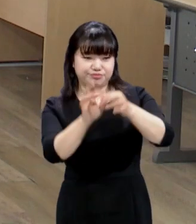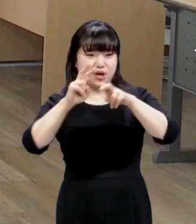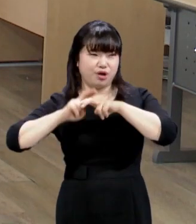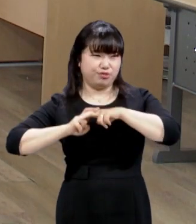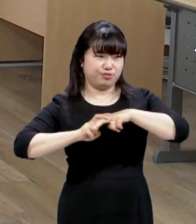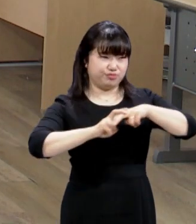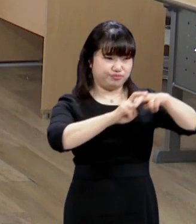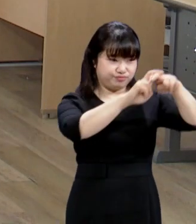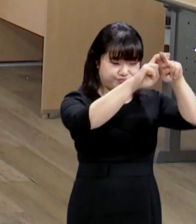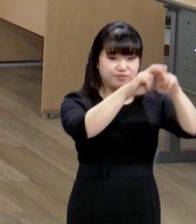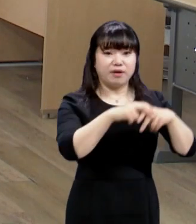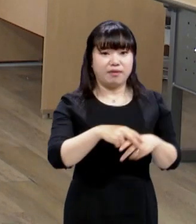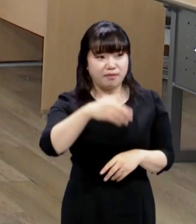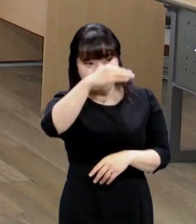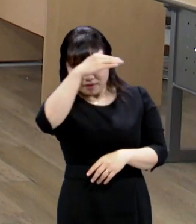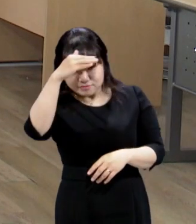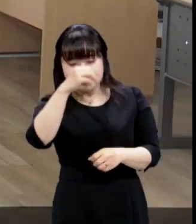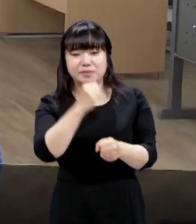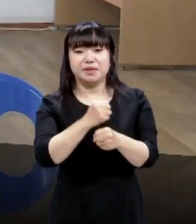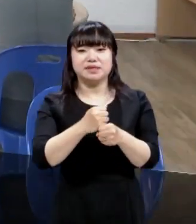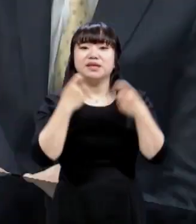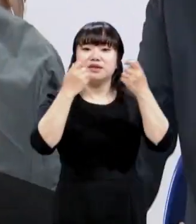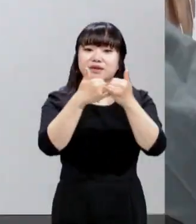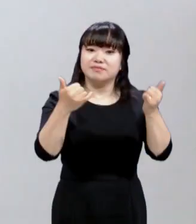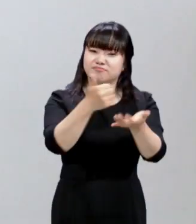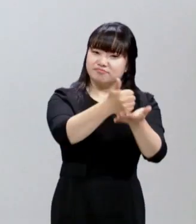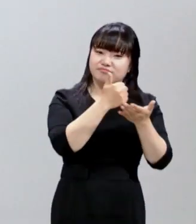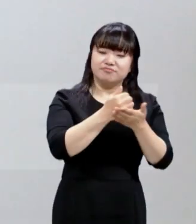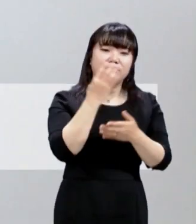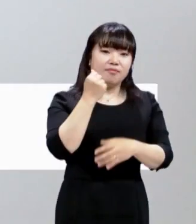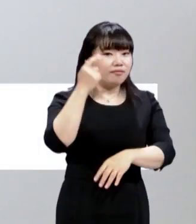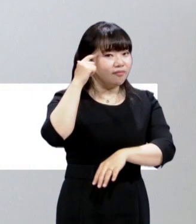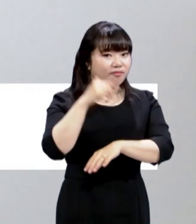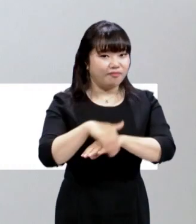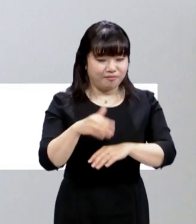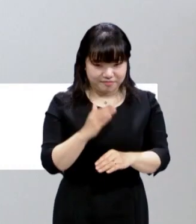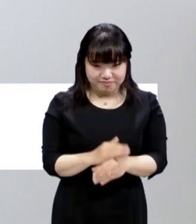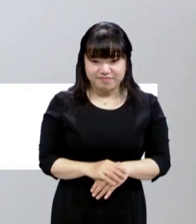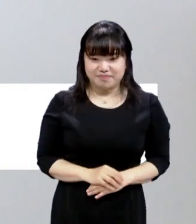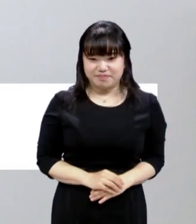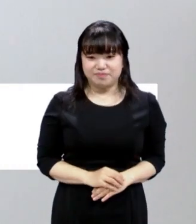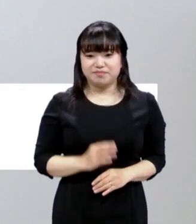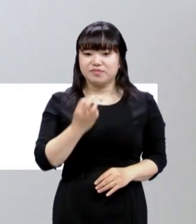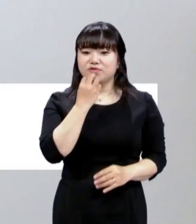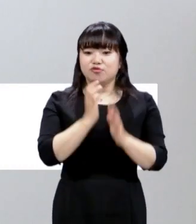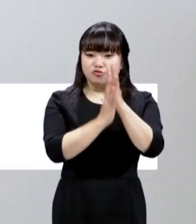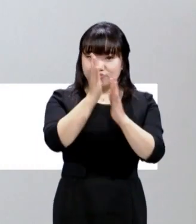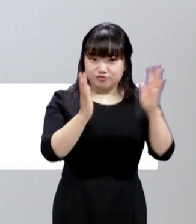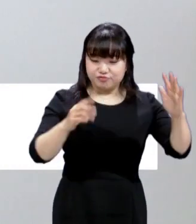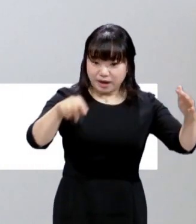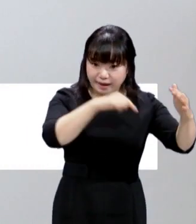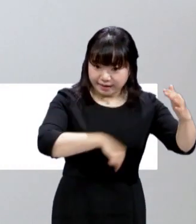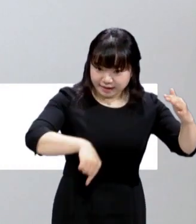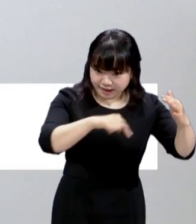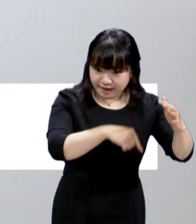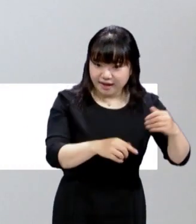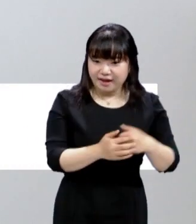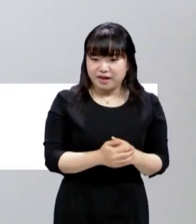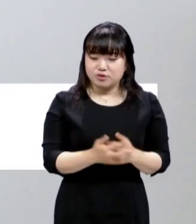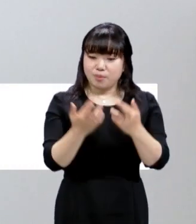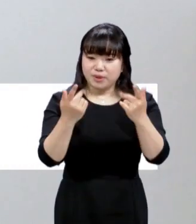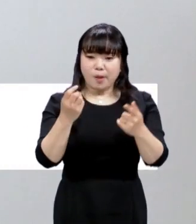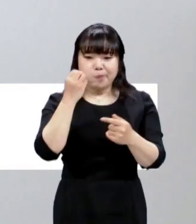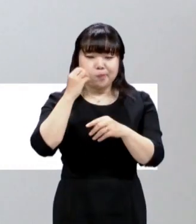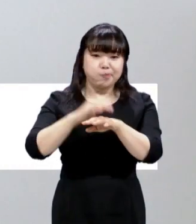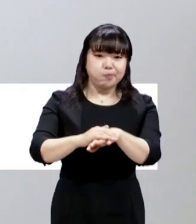관광객 유치를 유보 한다는 전략입니다 어 서울 쑥 안에 유유 부지 예 등이 있기 때문에